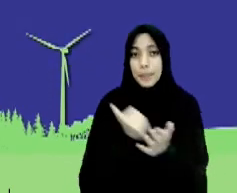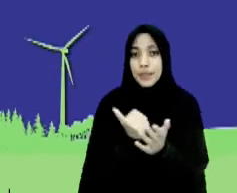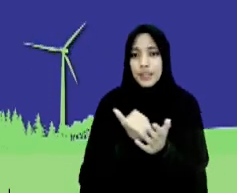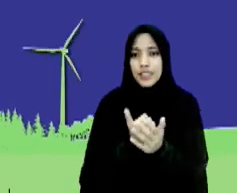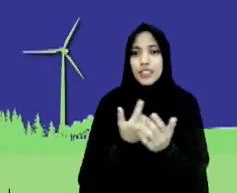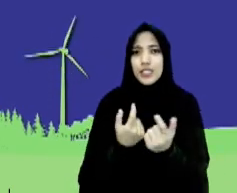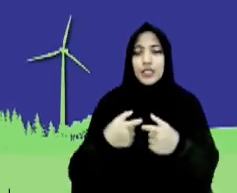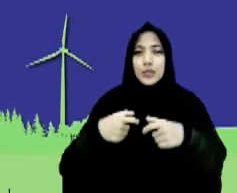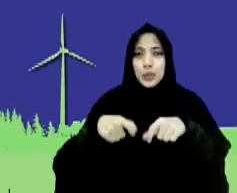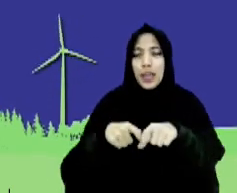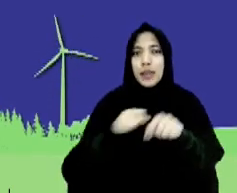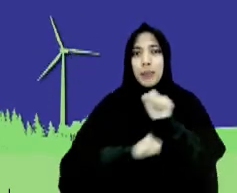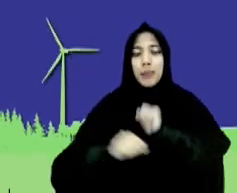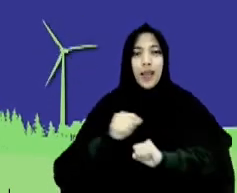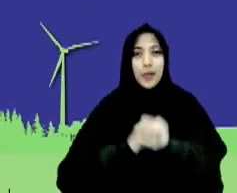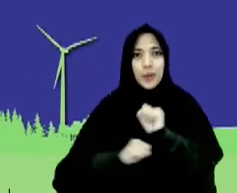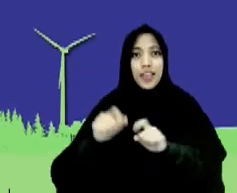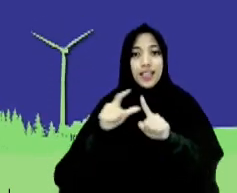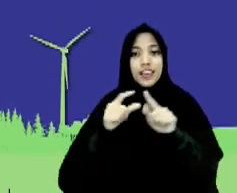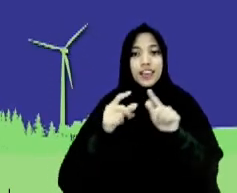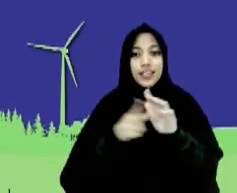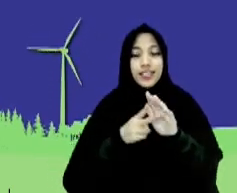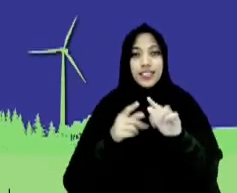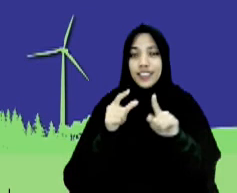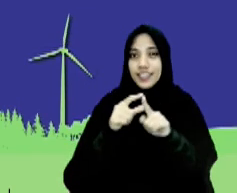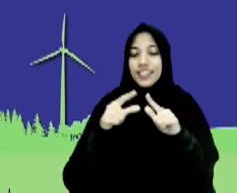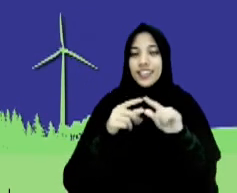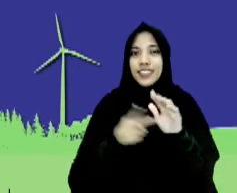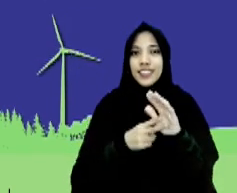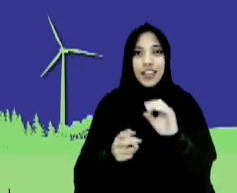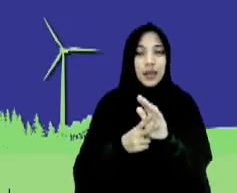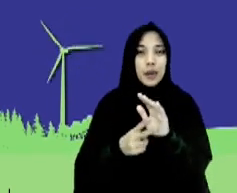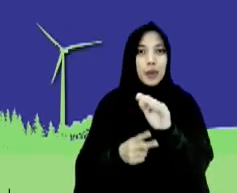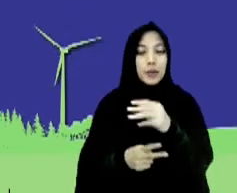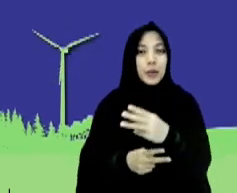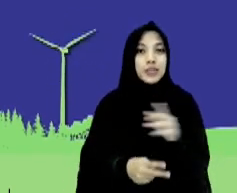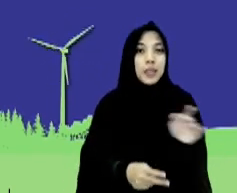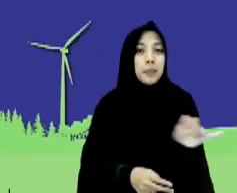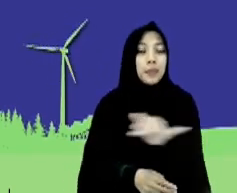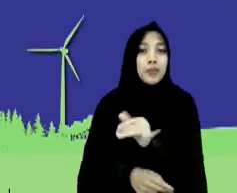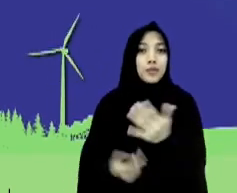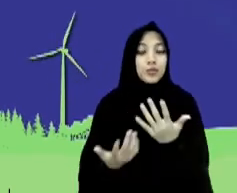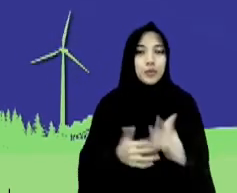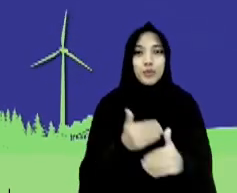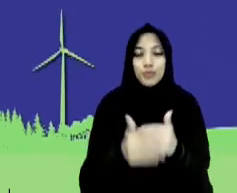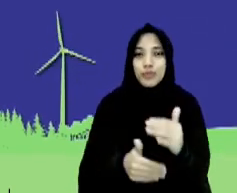yang dilakukan oleh Danon juga yang eh e yang eh men